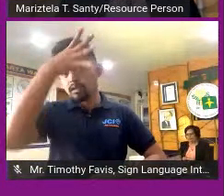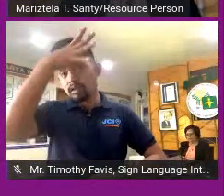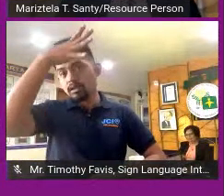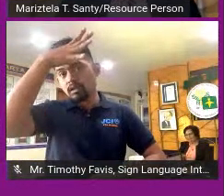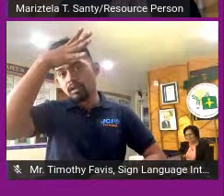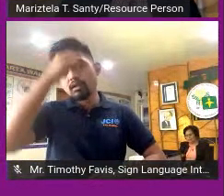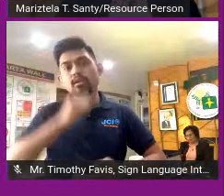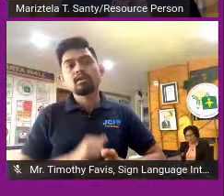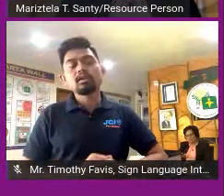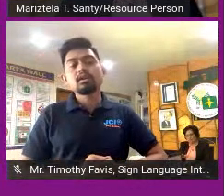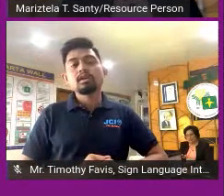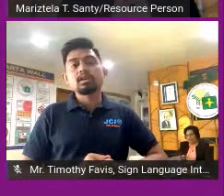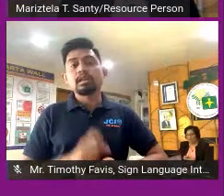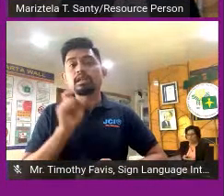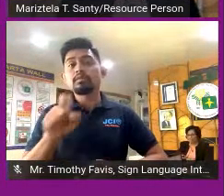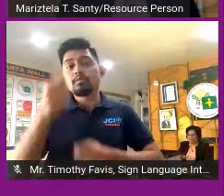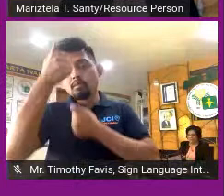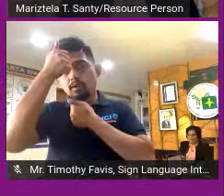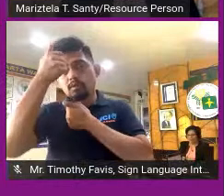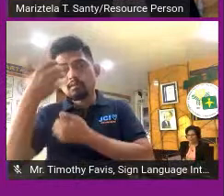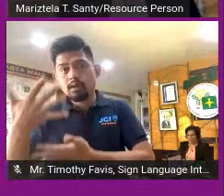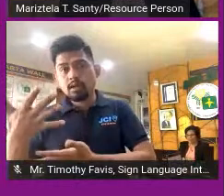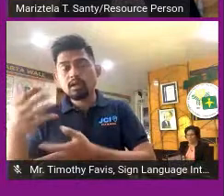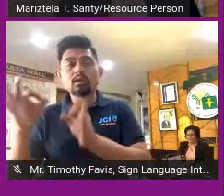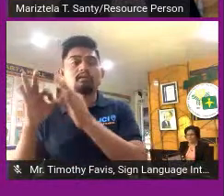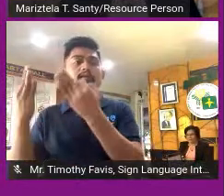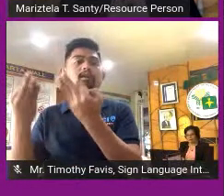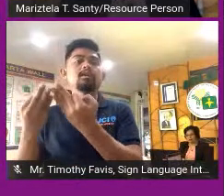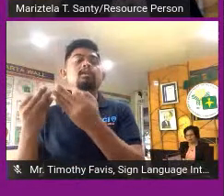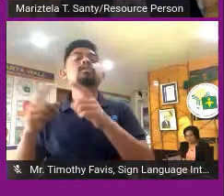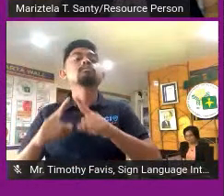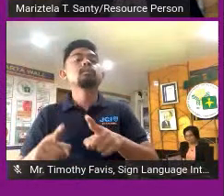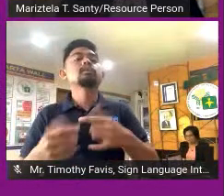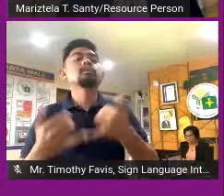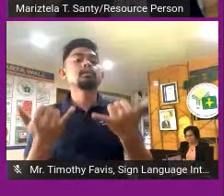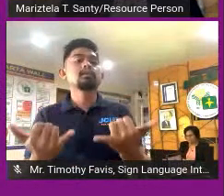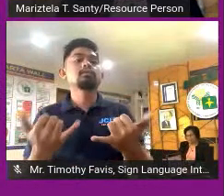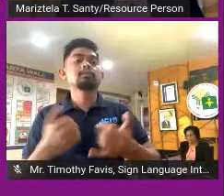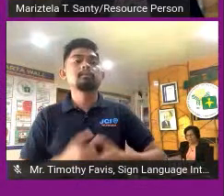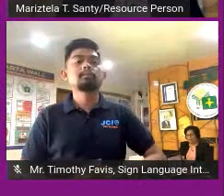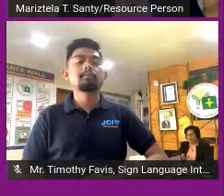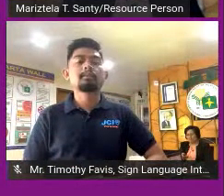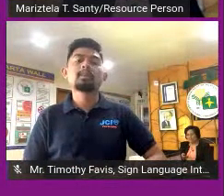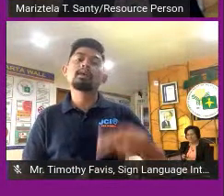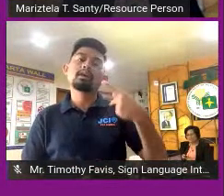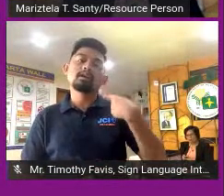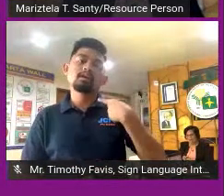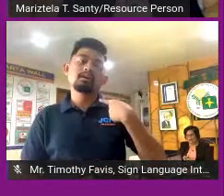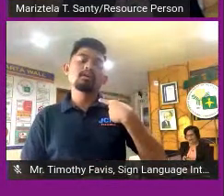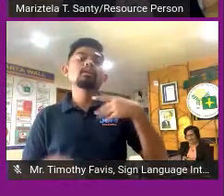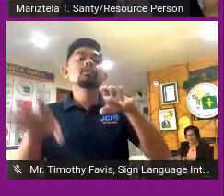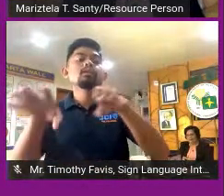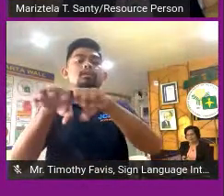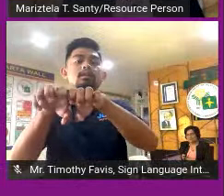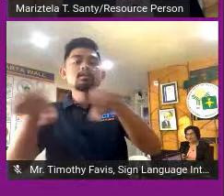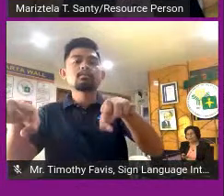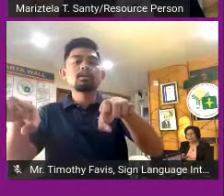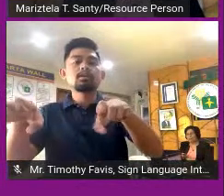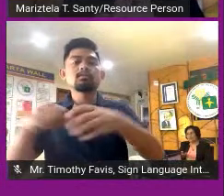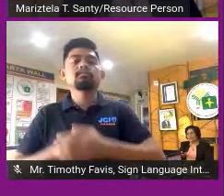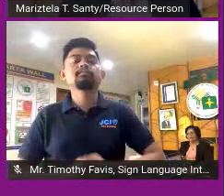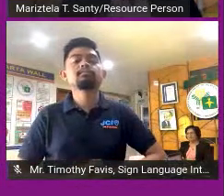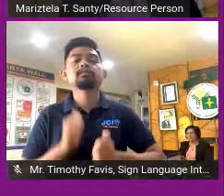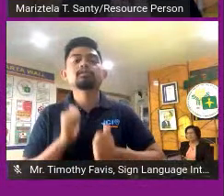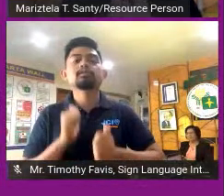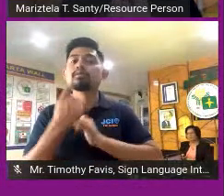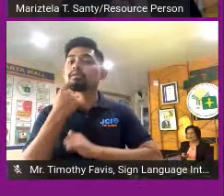lalaki, dapat sundin ng pamilya. But ngayon, we have to be equal. So,